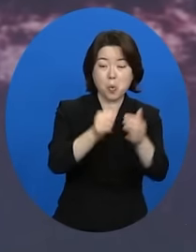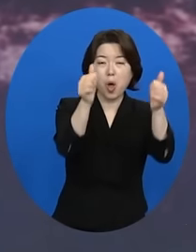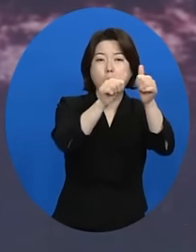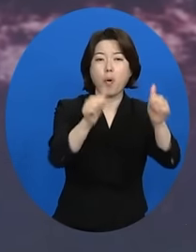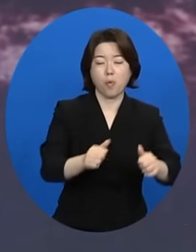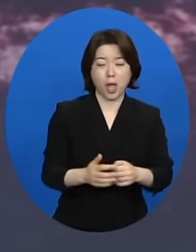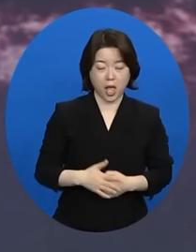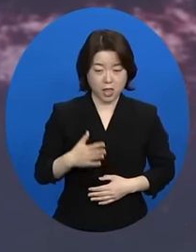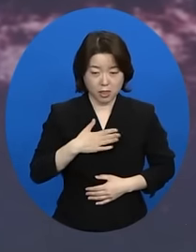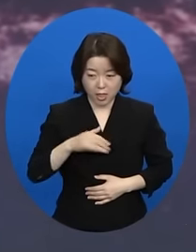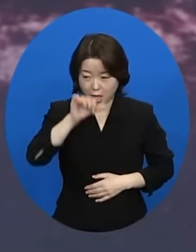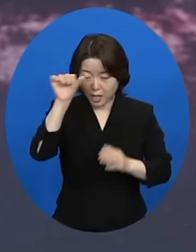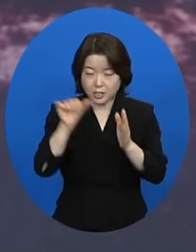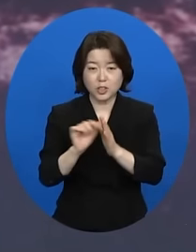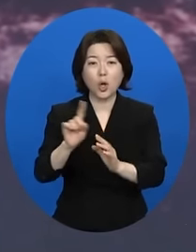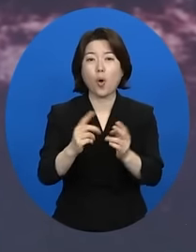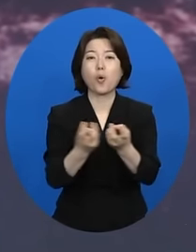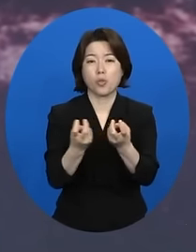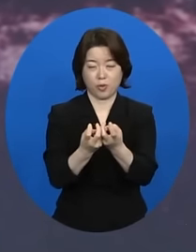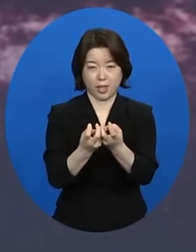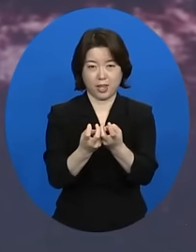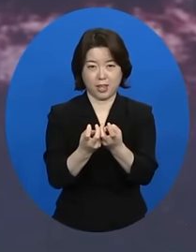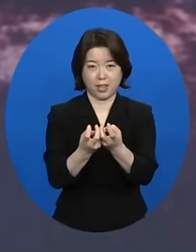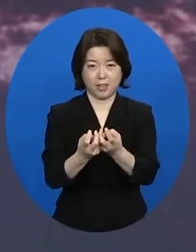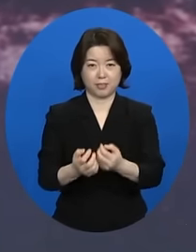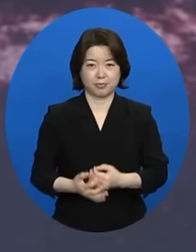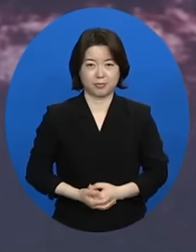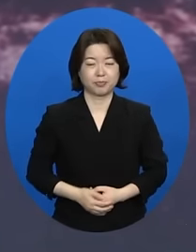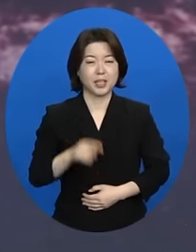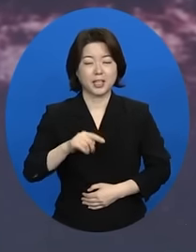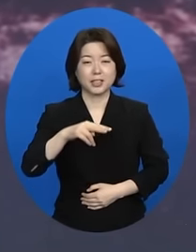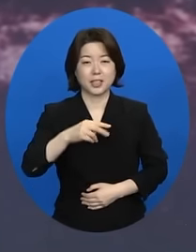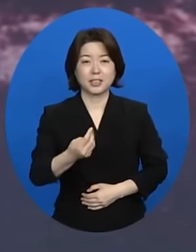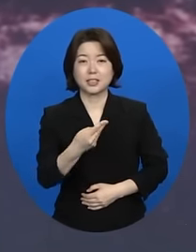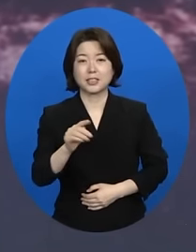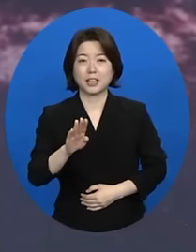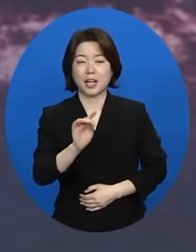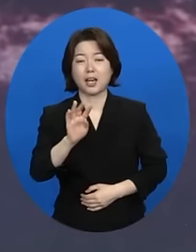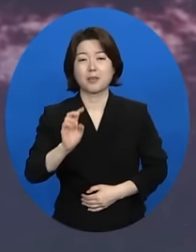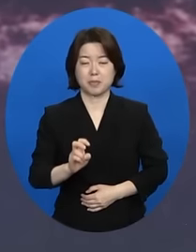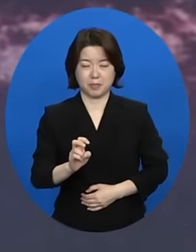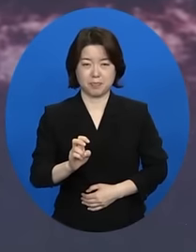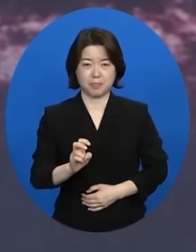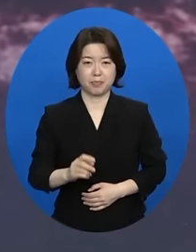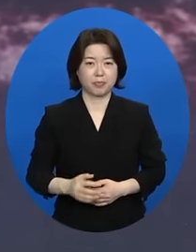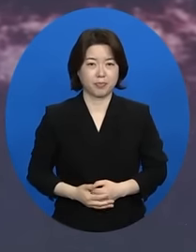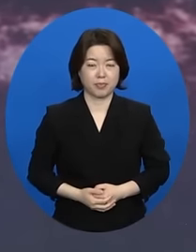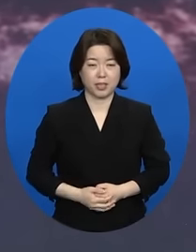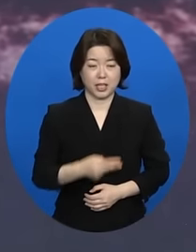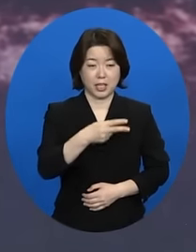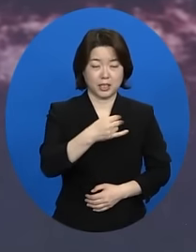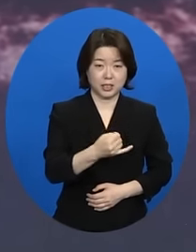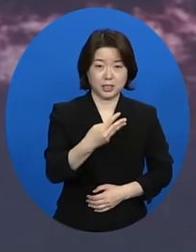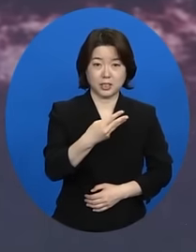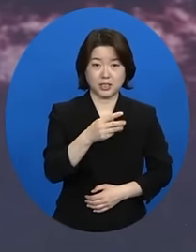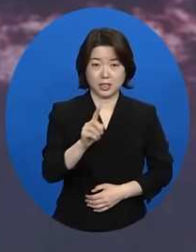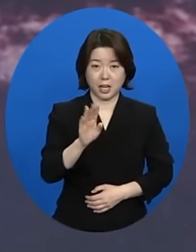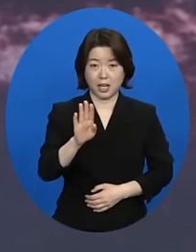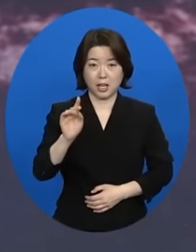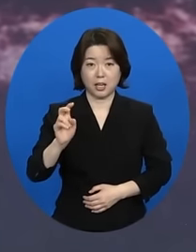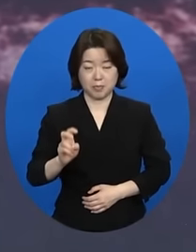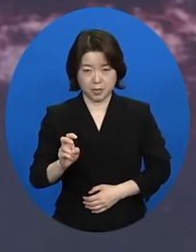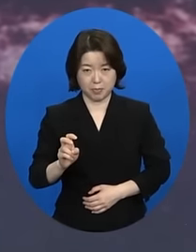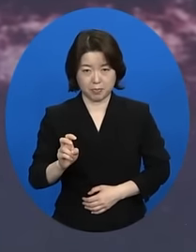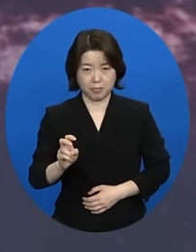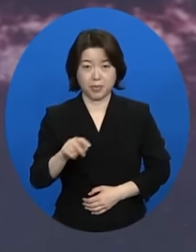어떻게 되겠습니까? 이렇게 보면 이제 딱 알려주는 뭐 그런 그게 드라빔이에요. 이 드라빔이란 단어의 원어는 히브리어는